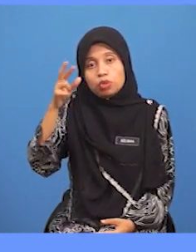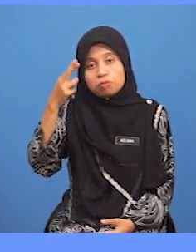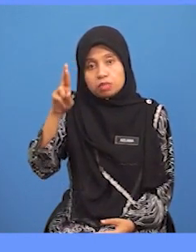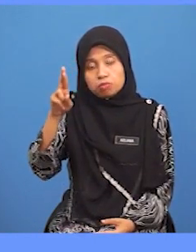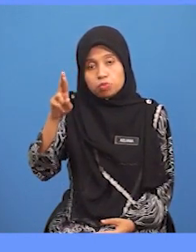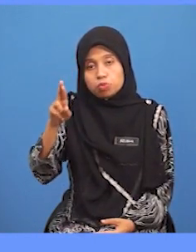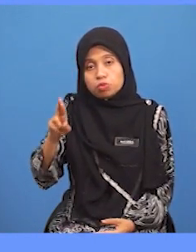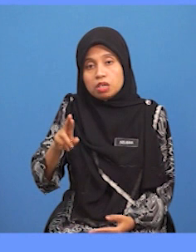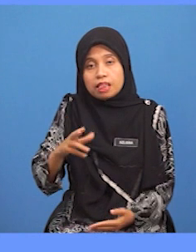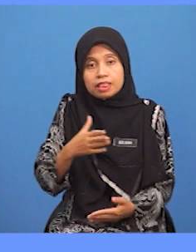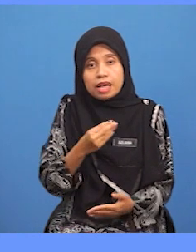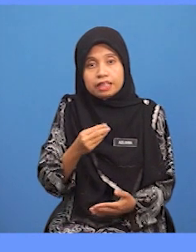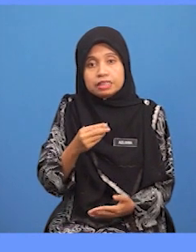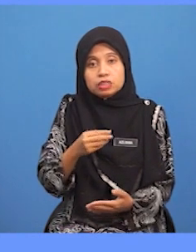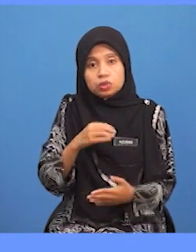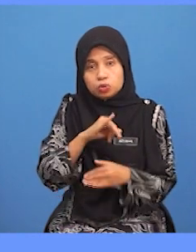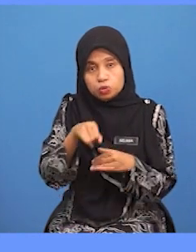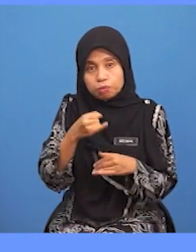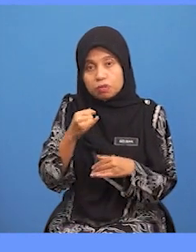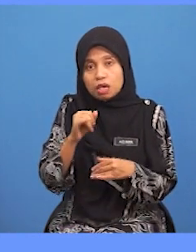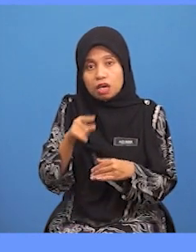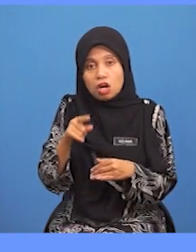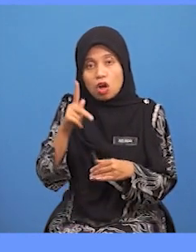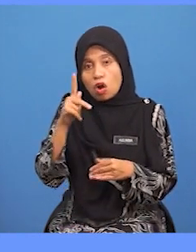RM125,000 manakala jumlah kos ialah